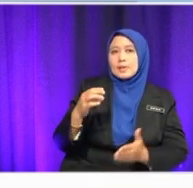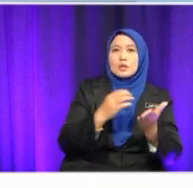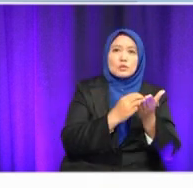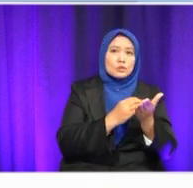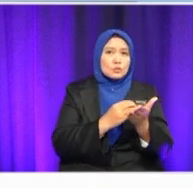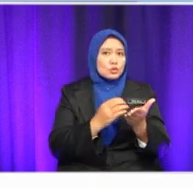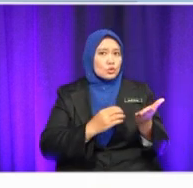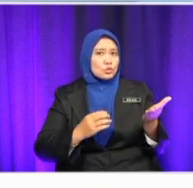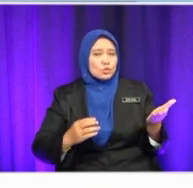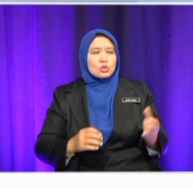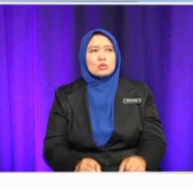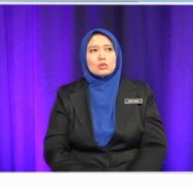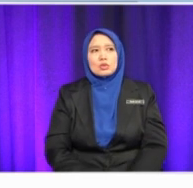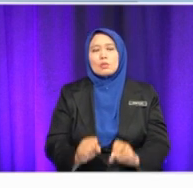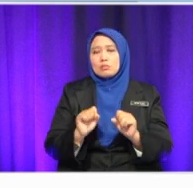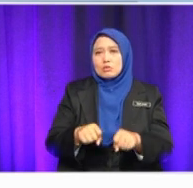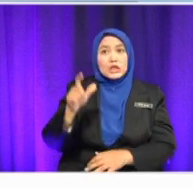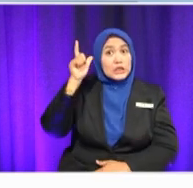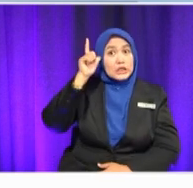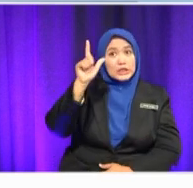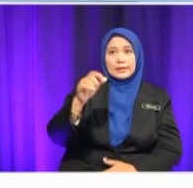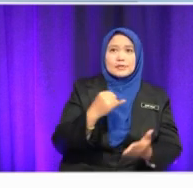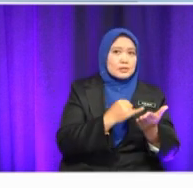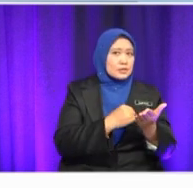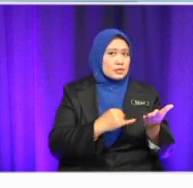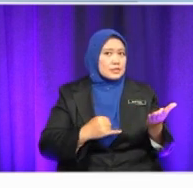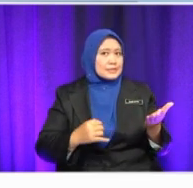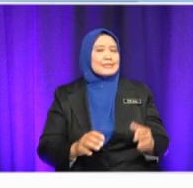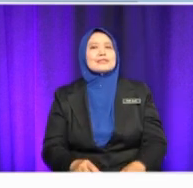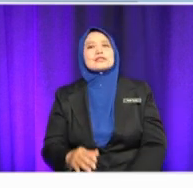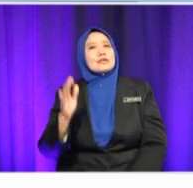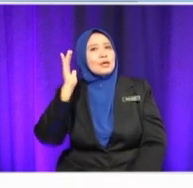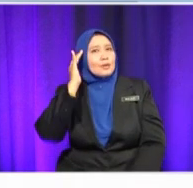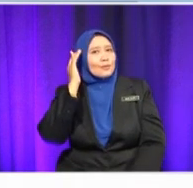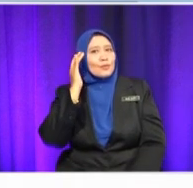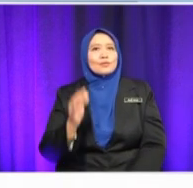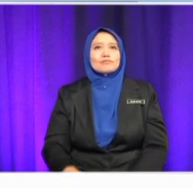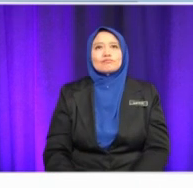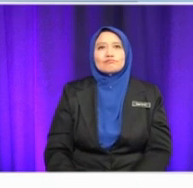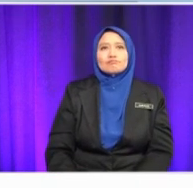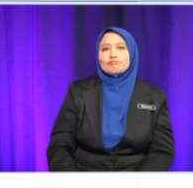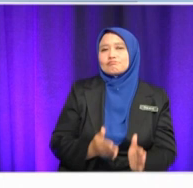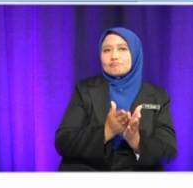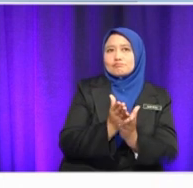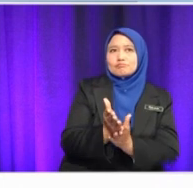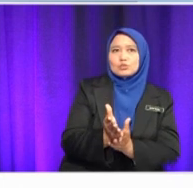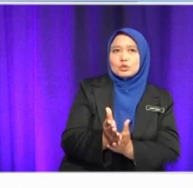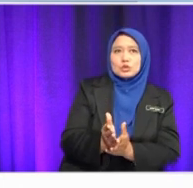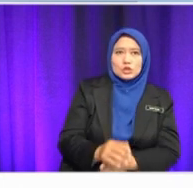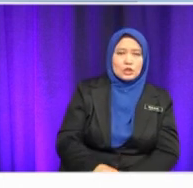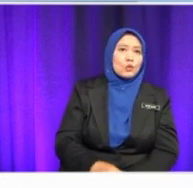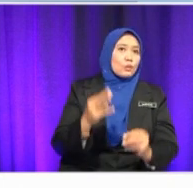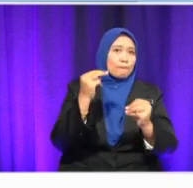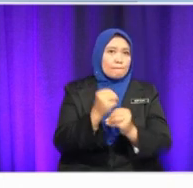murid-murid ini kelebihan dia dari segi kesenian lah oke seterusnya logic